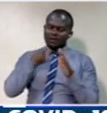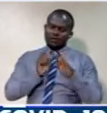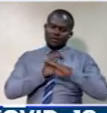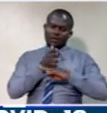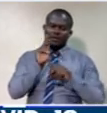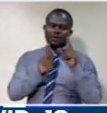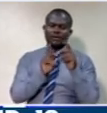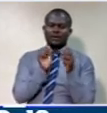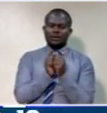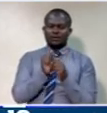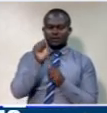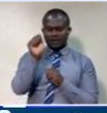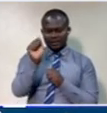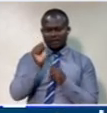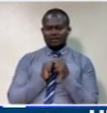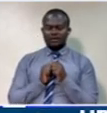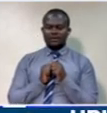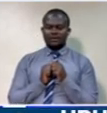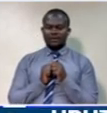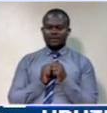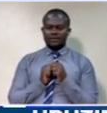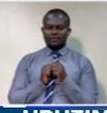abantu 15.